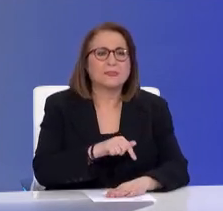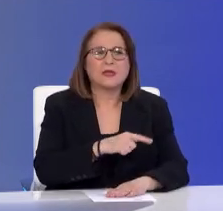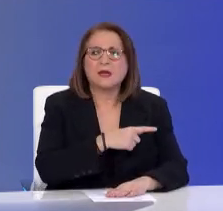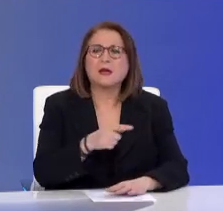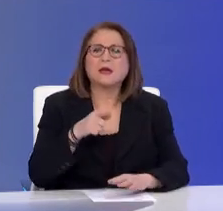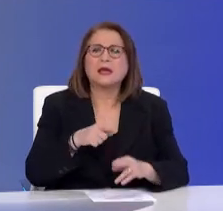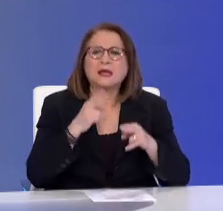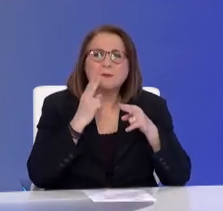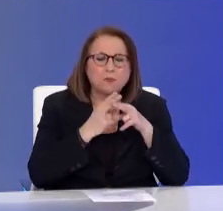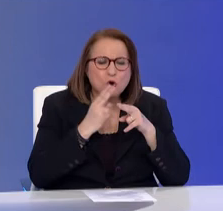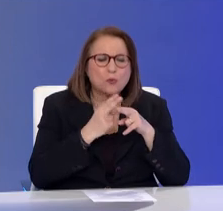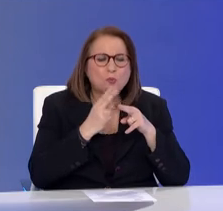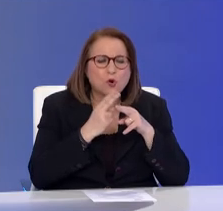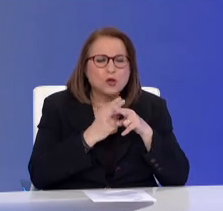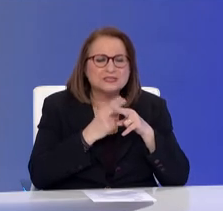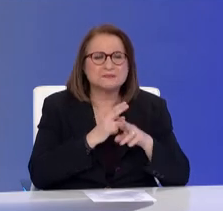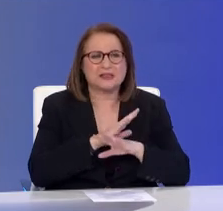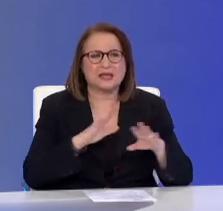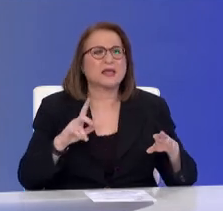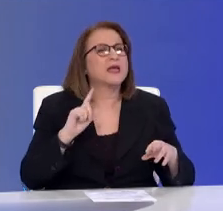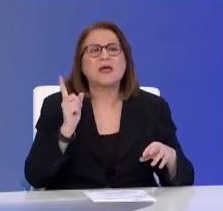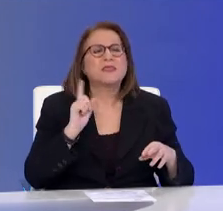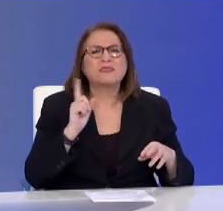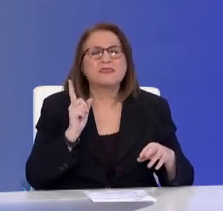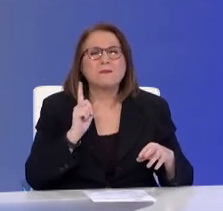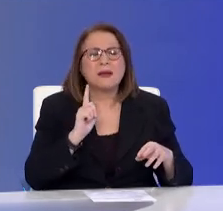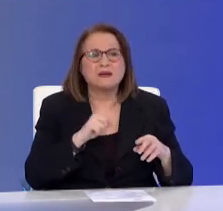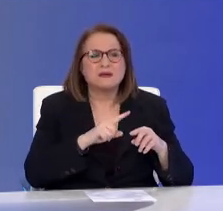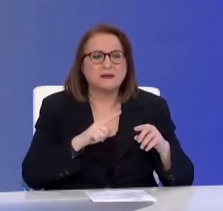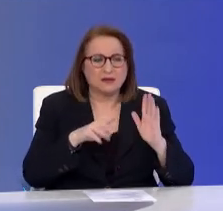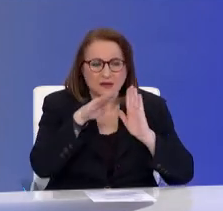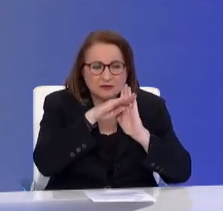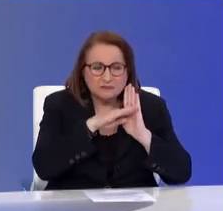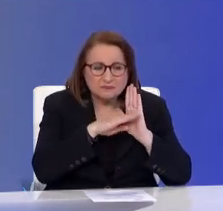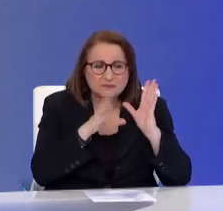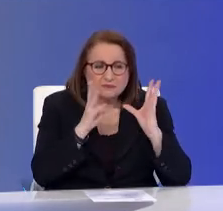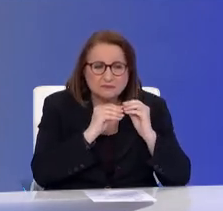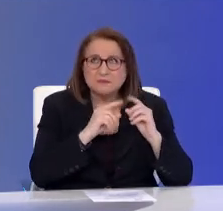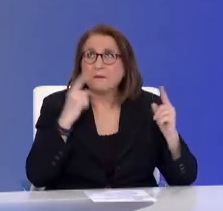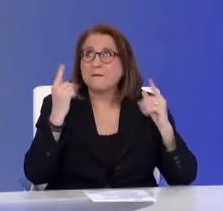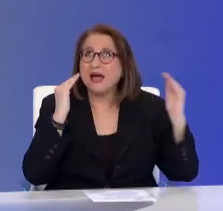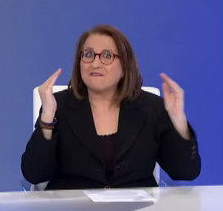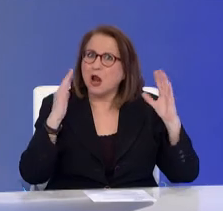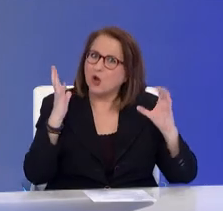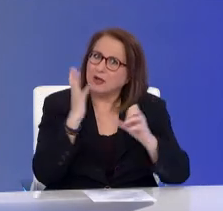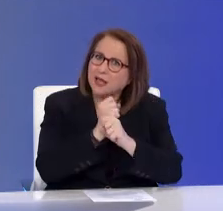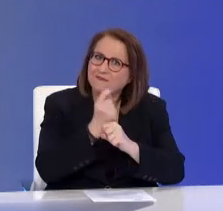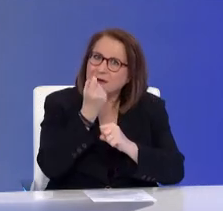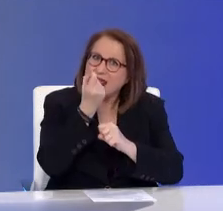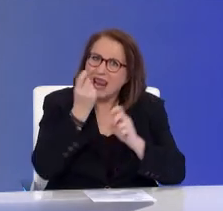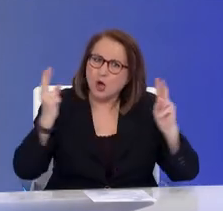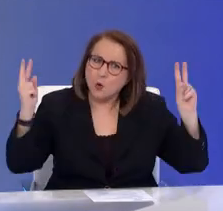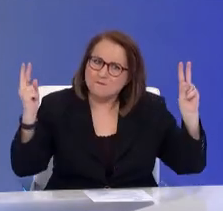πολύ σημαντική. Δεν πρέπει όμως να εφησυχάζουμε για